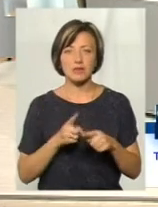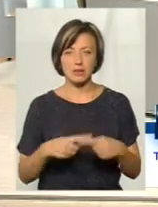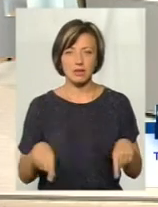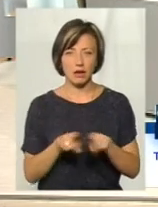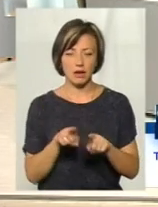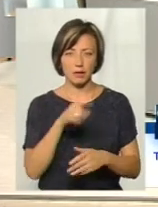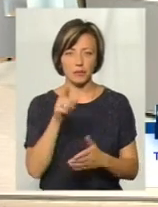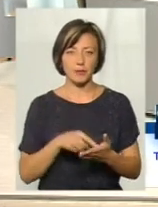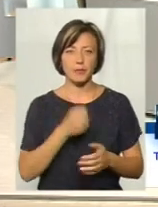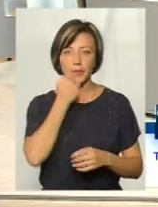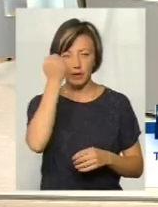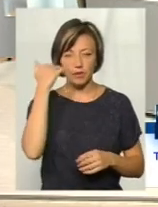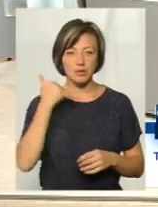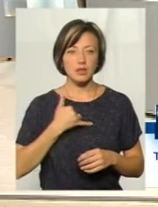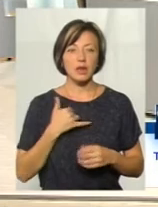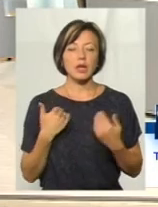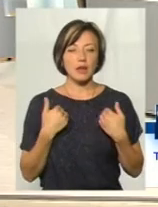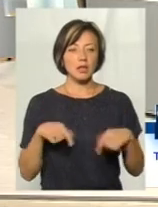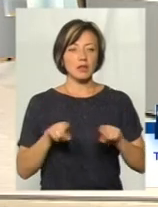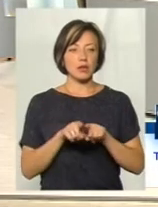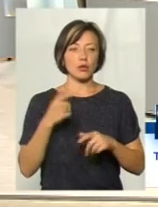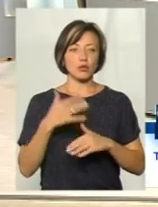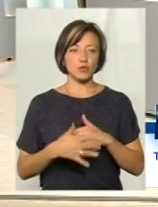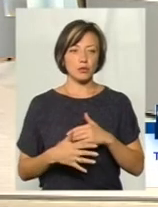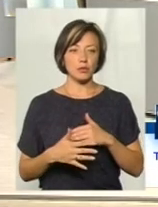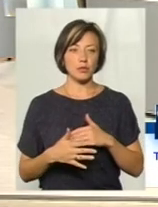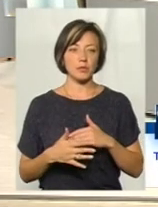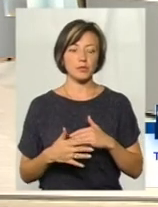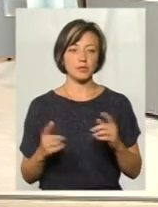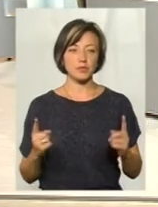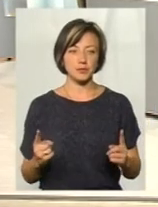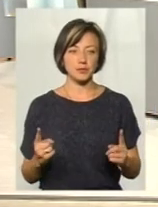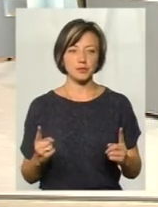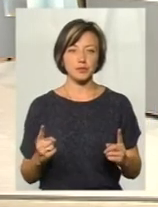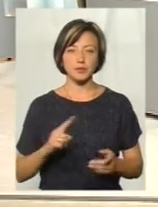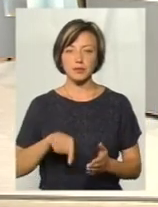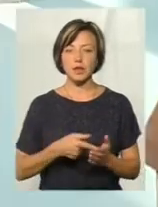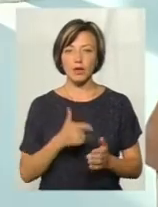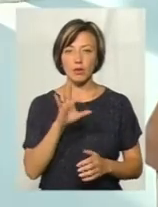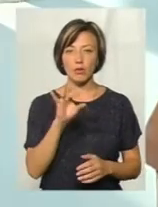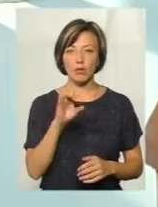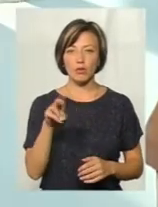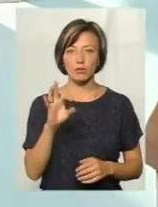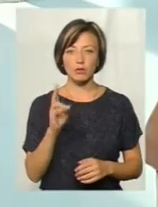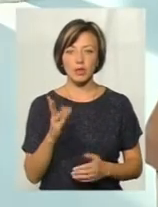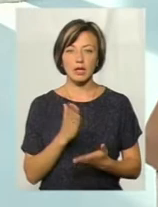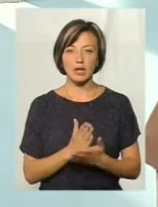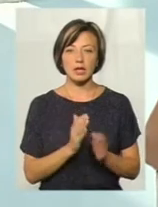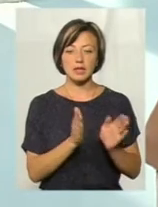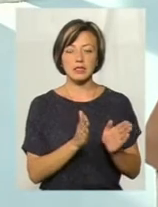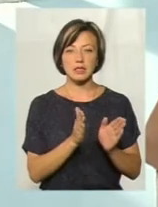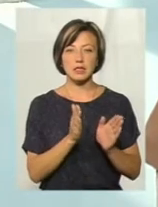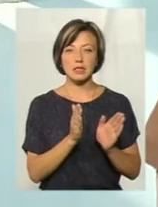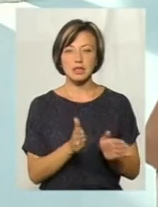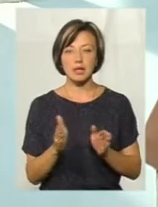Дякую за дзвіночок. Наскільки я розумію, у межах міста Городка є система каналізації і